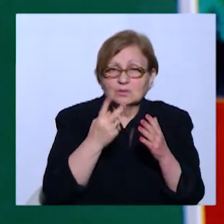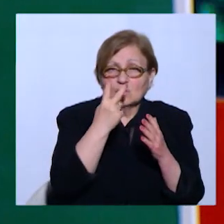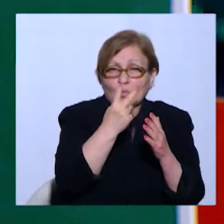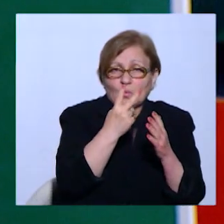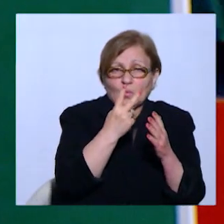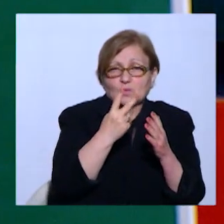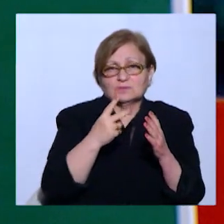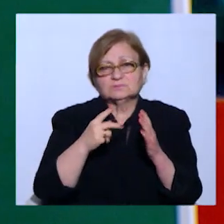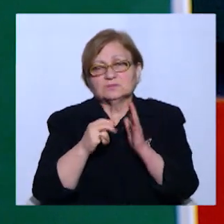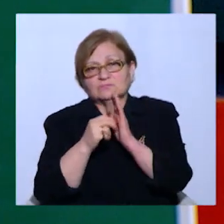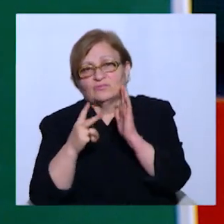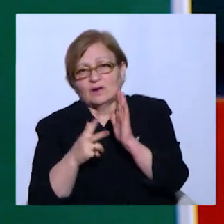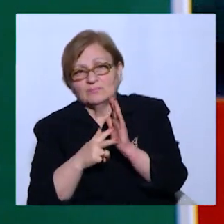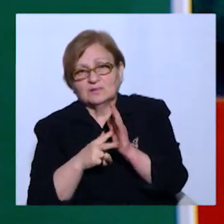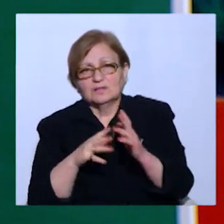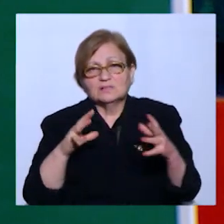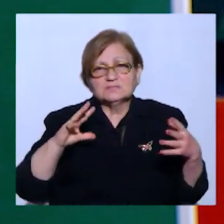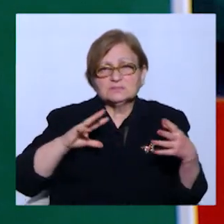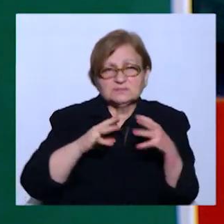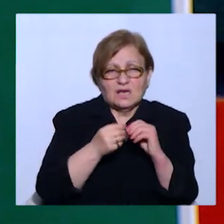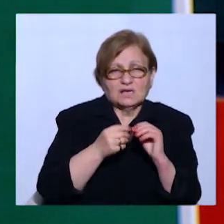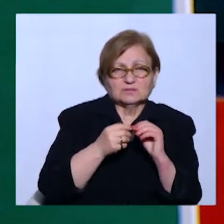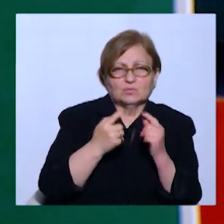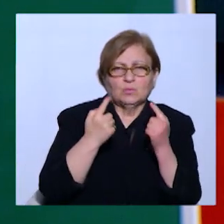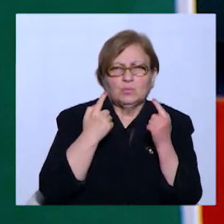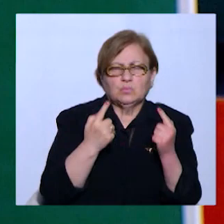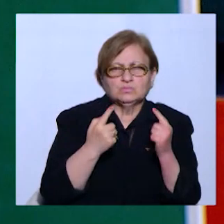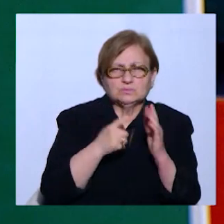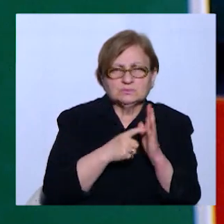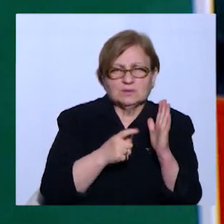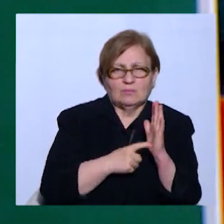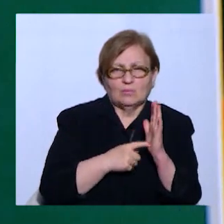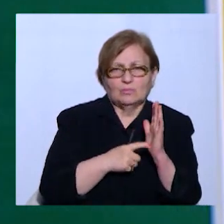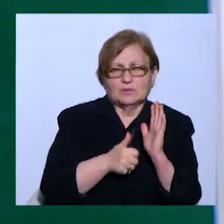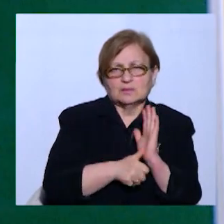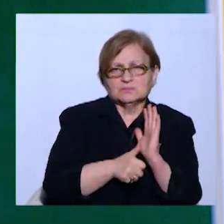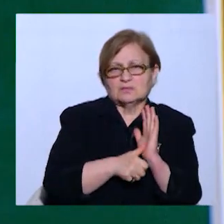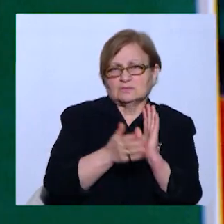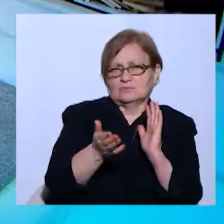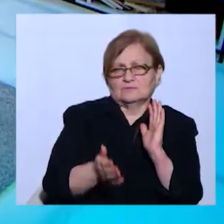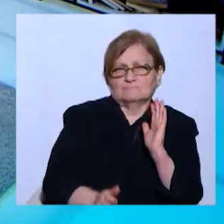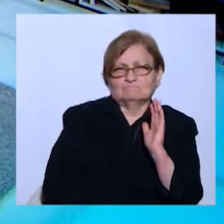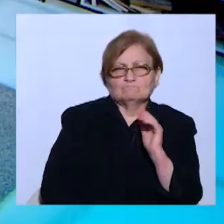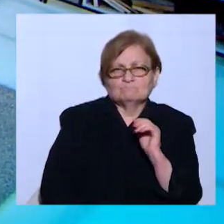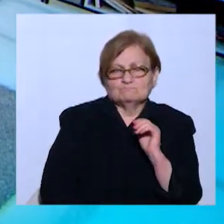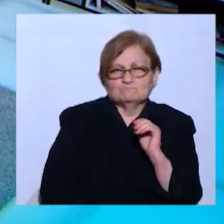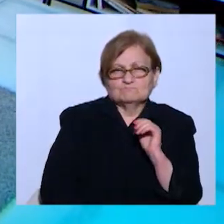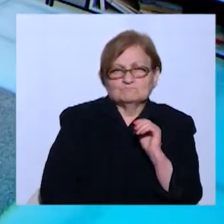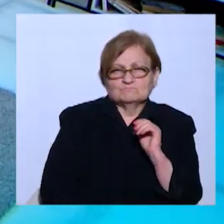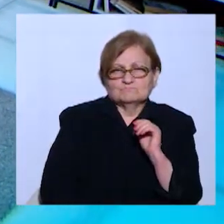218-ის საერთო უდიდესი გამყოფი ყოფილა 6. აბა მოდი ვნახოთ საერთო უდიდესი